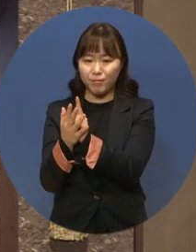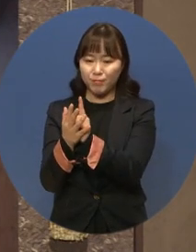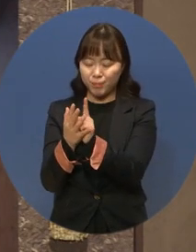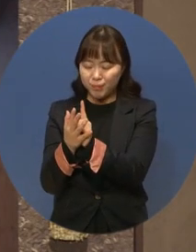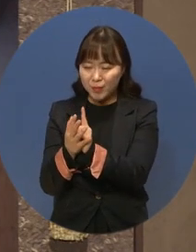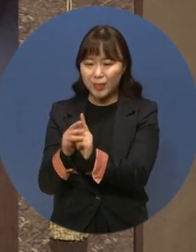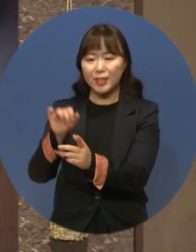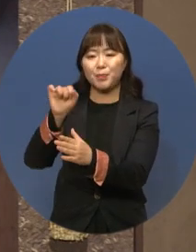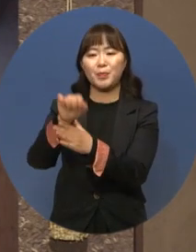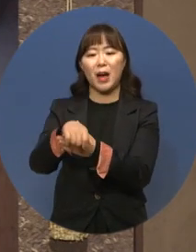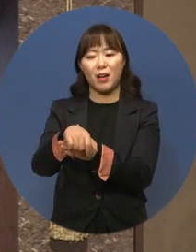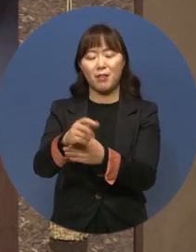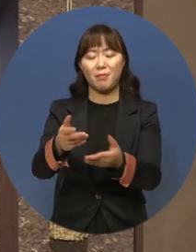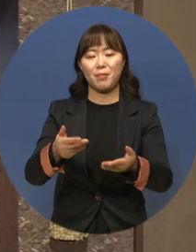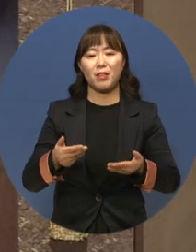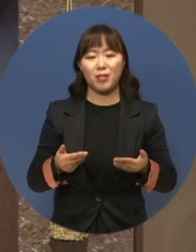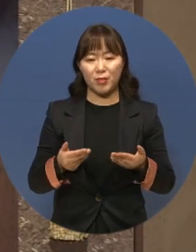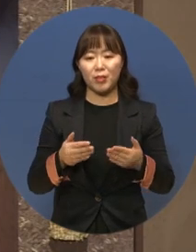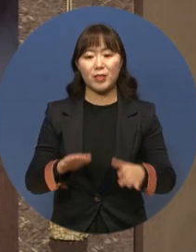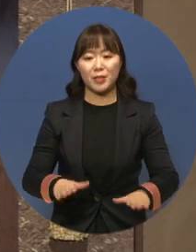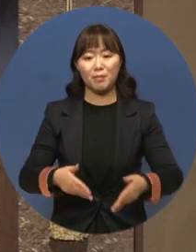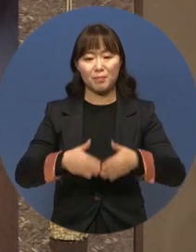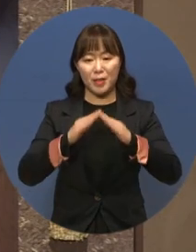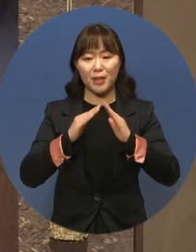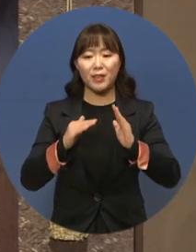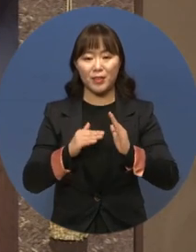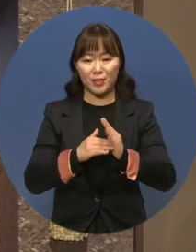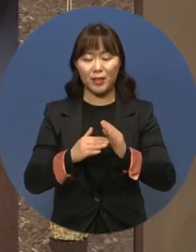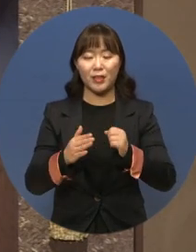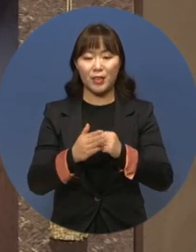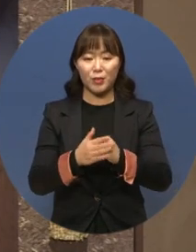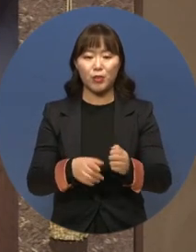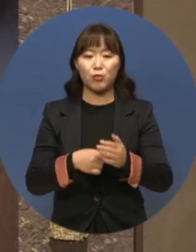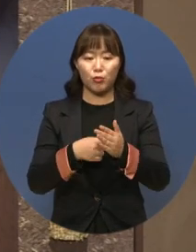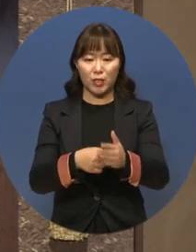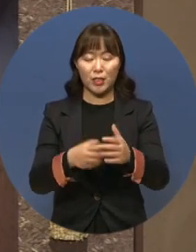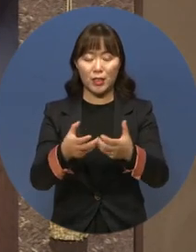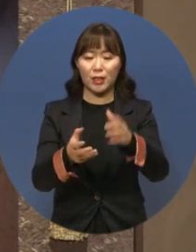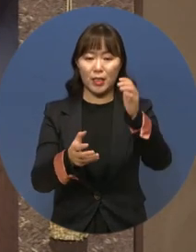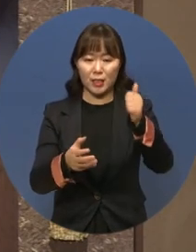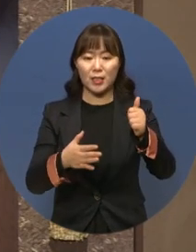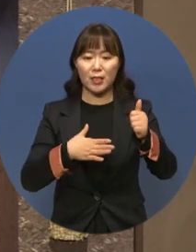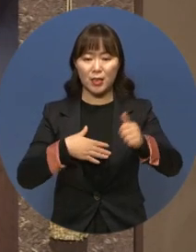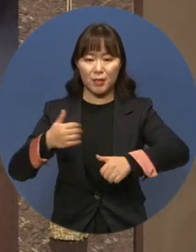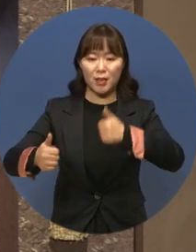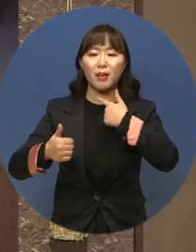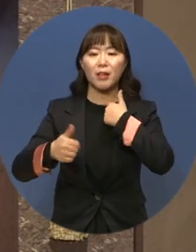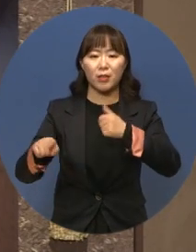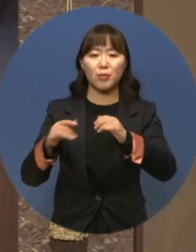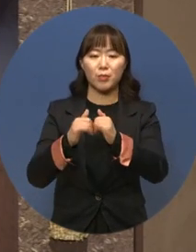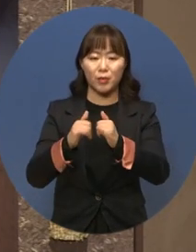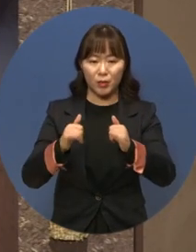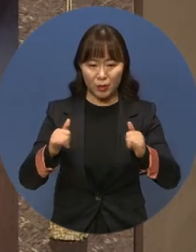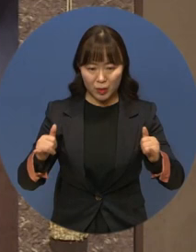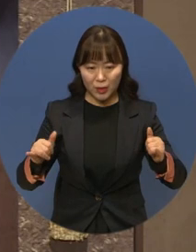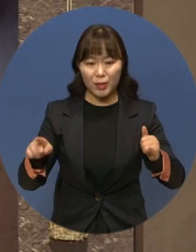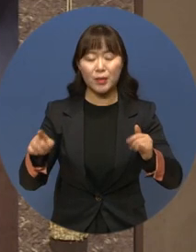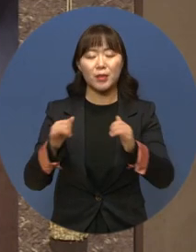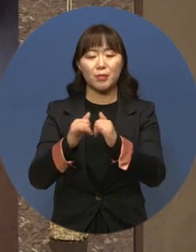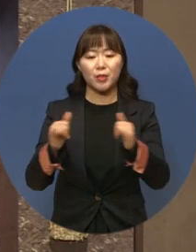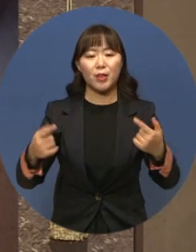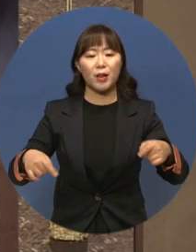접촉하고 승인 예. 얻어서 이제 구성이 됐거든요. 그래서 이제 네. 추진단장이 제가 경선했던 그분이 하는 것이고, 예.